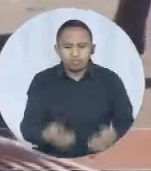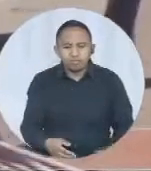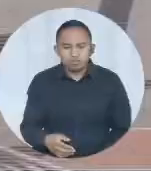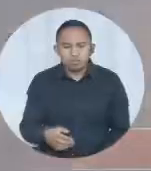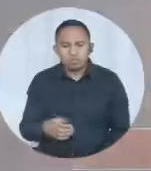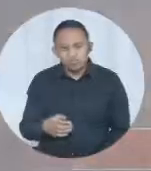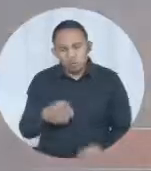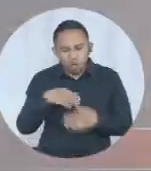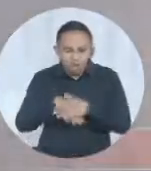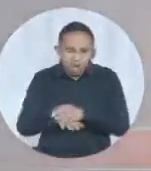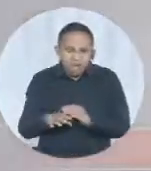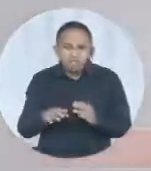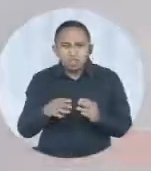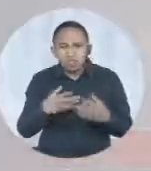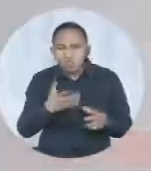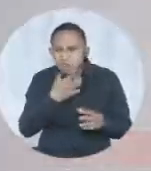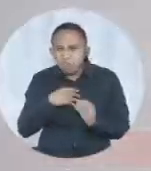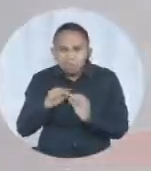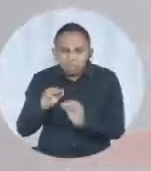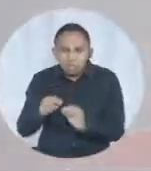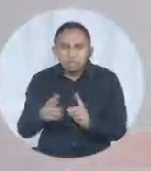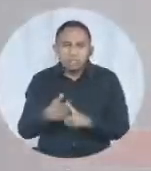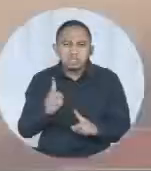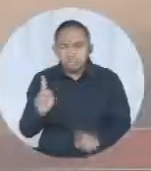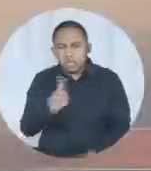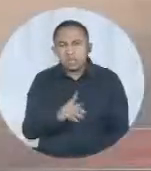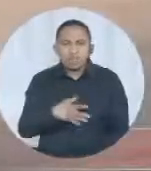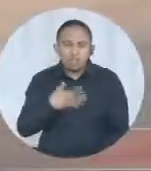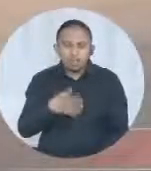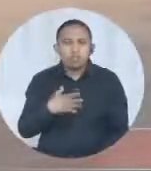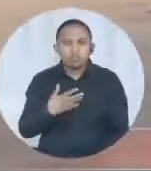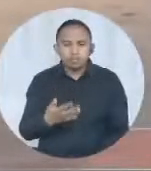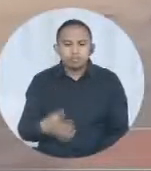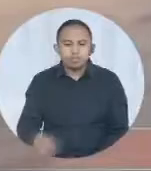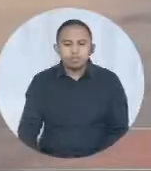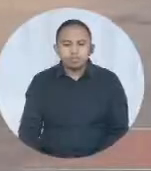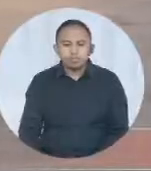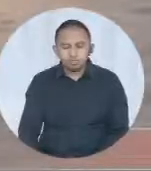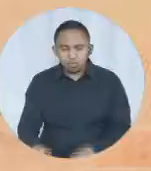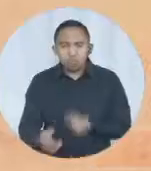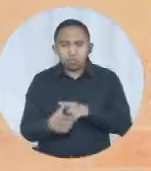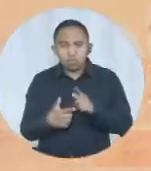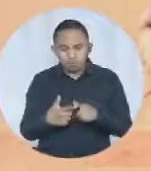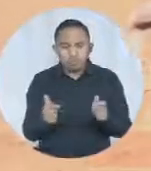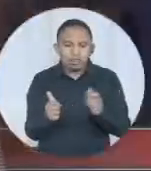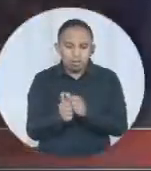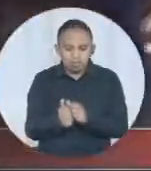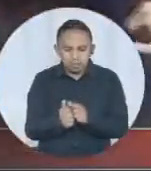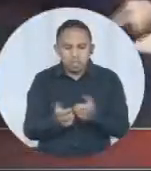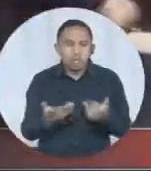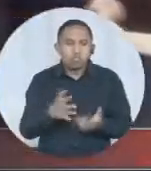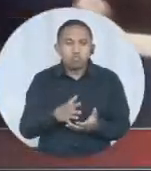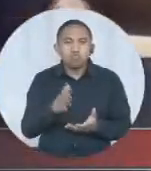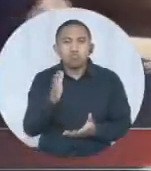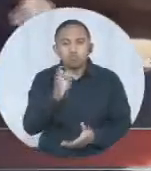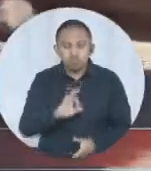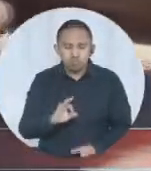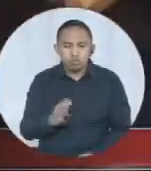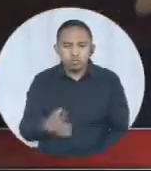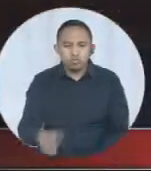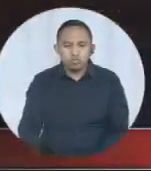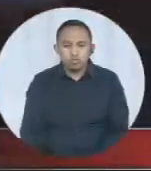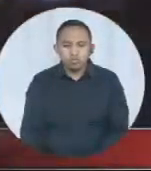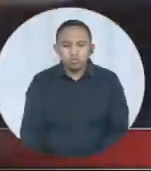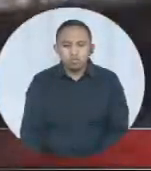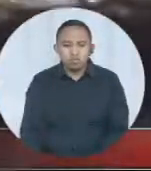iray aman-dreny sy ny lalam-piainana nodiavin'ny tsirairay. Ireo mitambatra no ahitana vokatsoa. Fomba iray manampy amin'ny